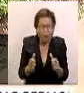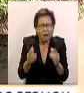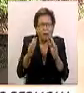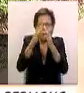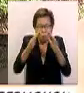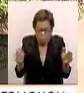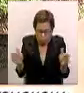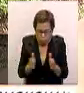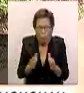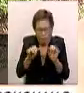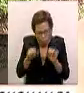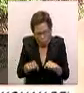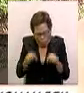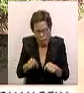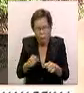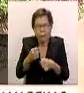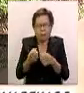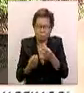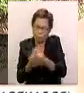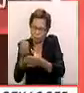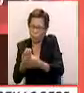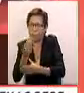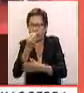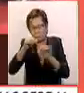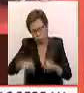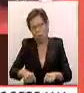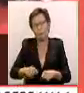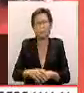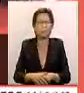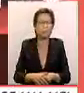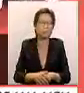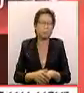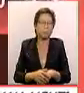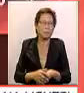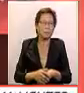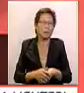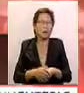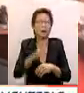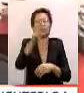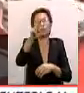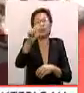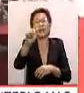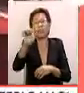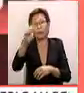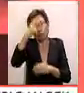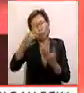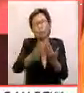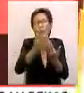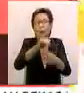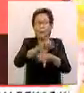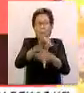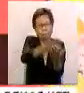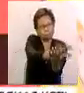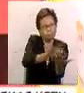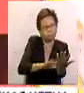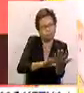dia masih boleh mampu untuk mengeluarkan makanan sendiri. Teknologi Unmanned Aerial Vehicle UAV digunakan bagi memudah kerja pemetaan